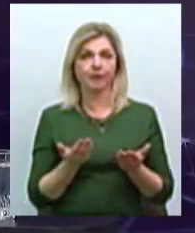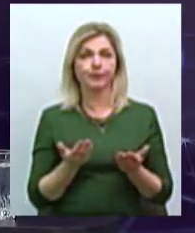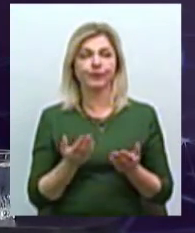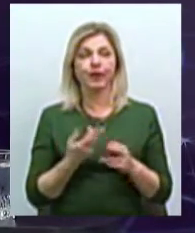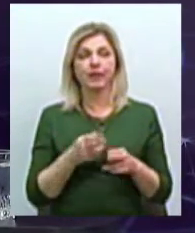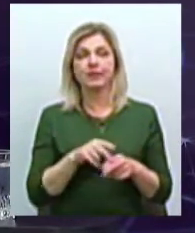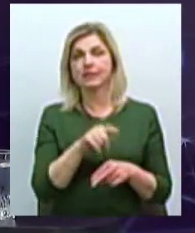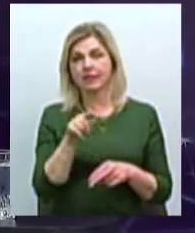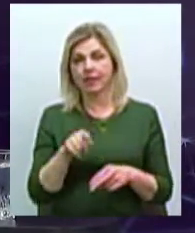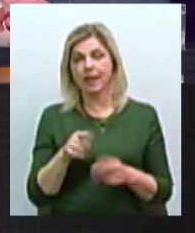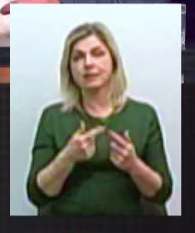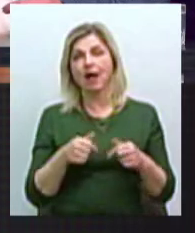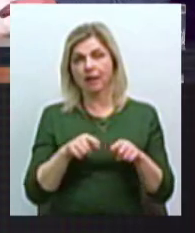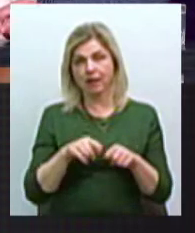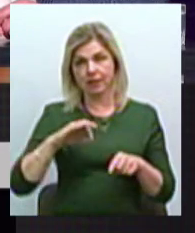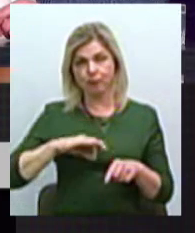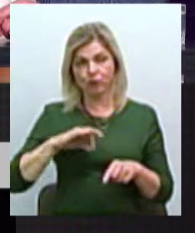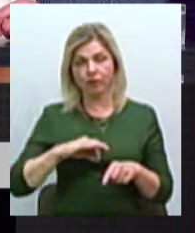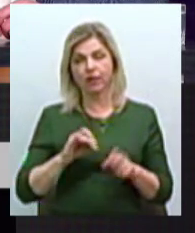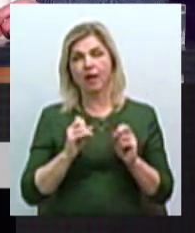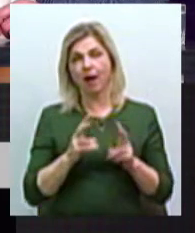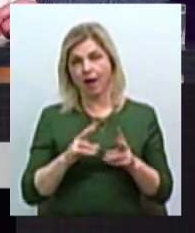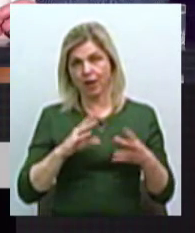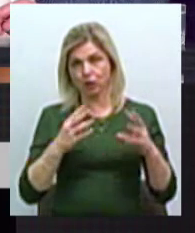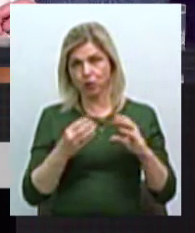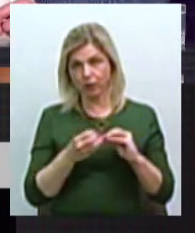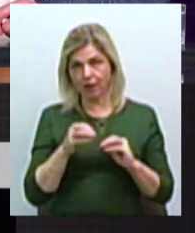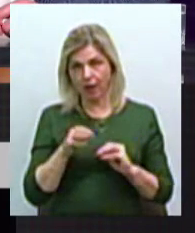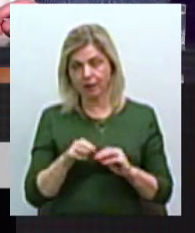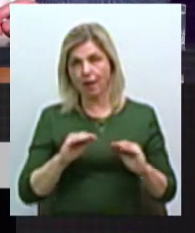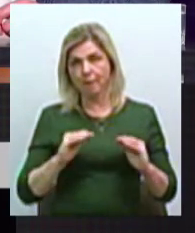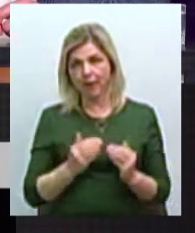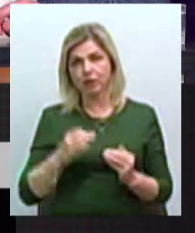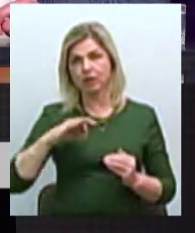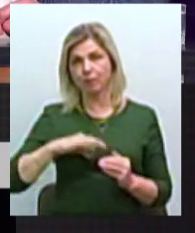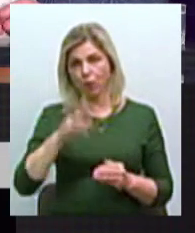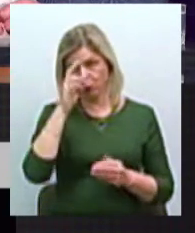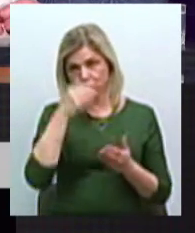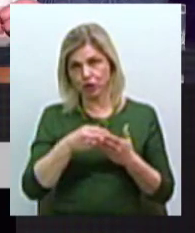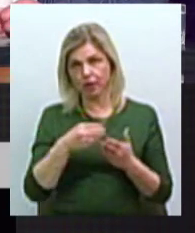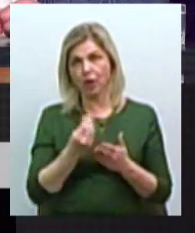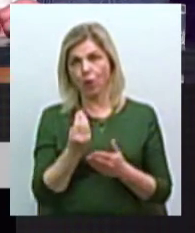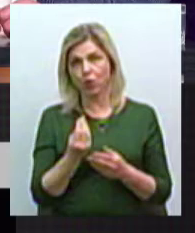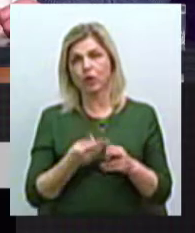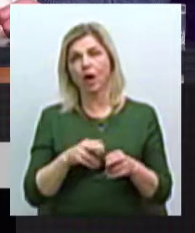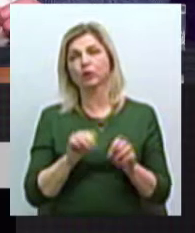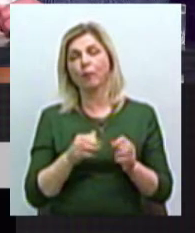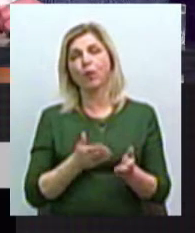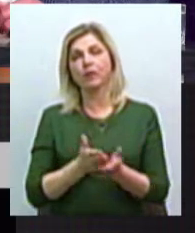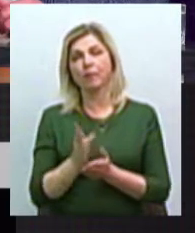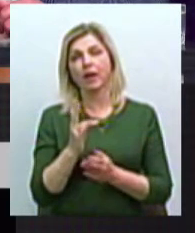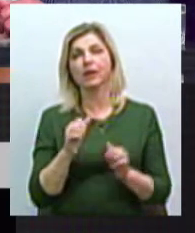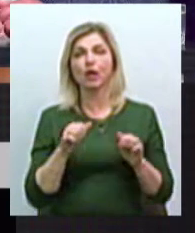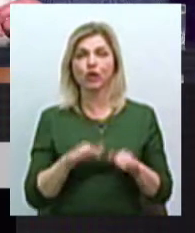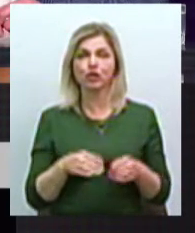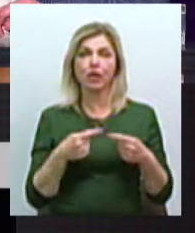ці заклади споживають. Ну і як результат, менше використання бюджетних коштів, які можна спрямовувати або на вирішення